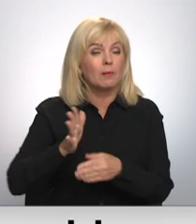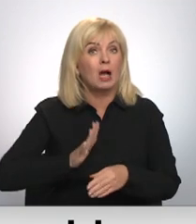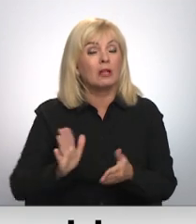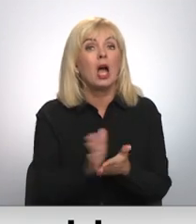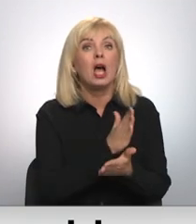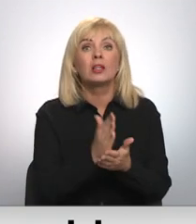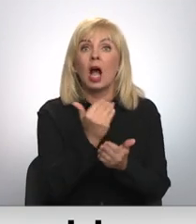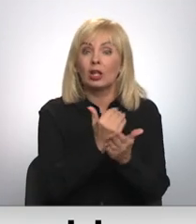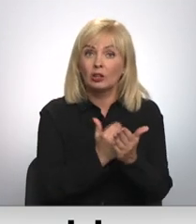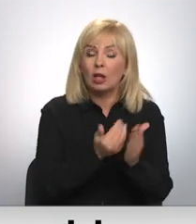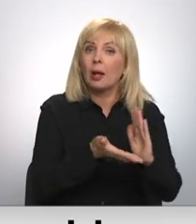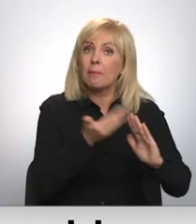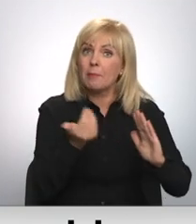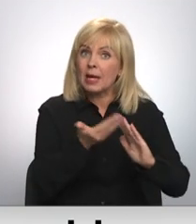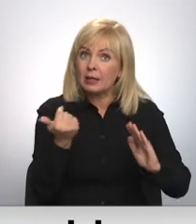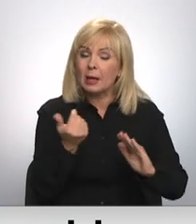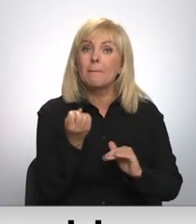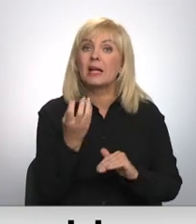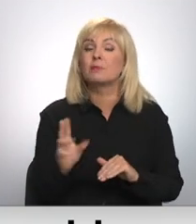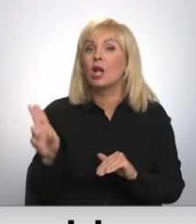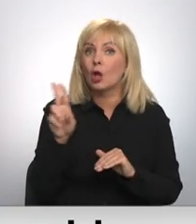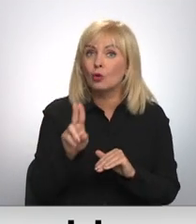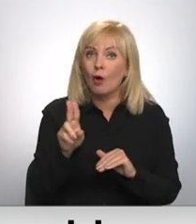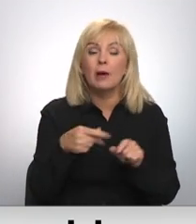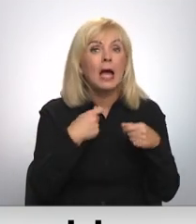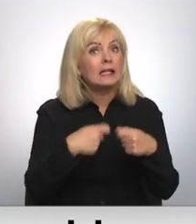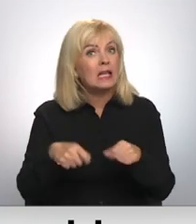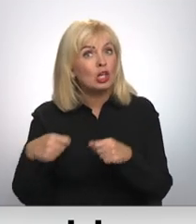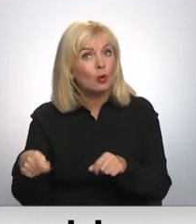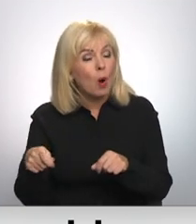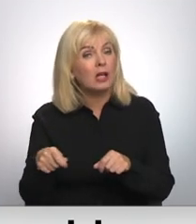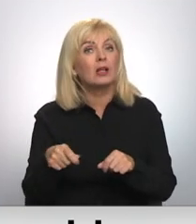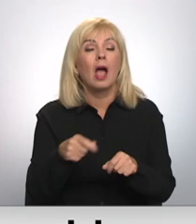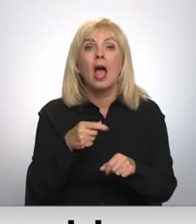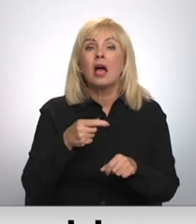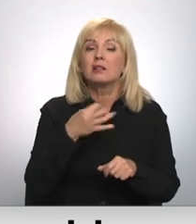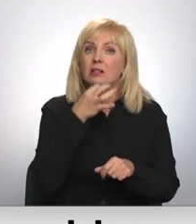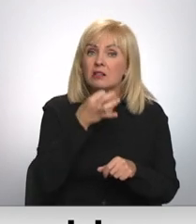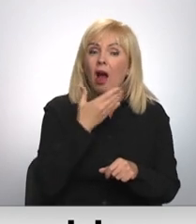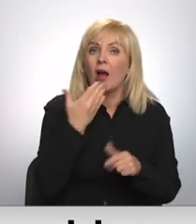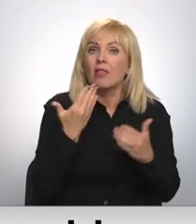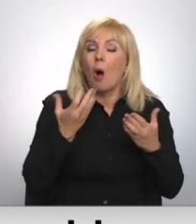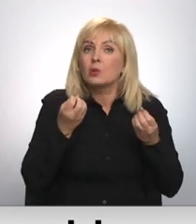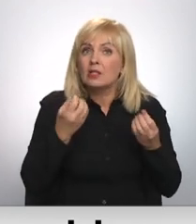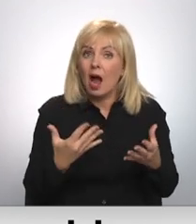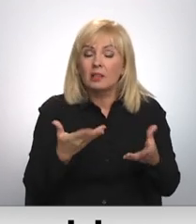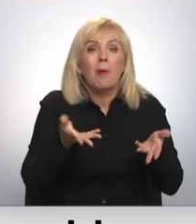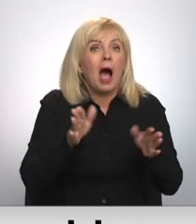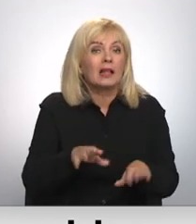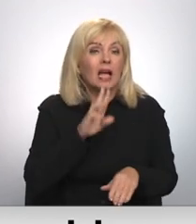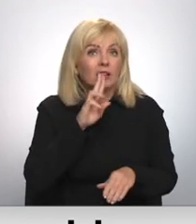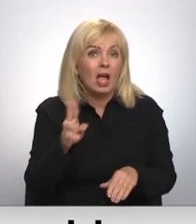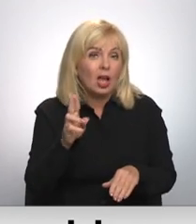daļa noteikumu tiks mīkstināta 15. Novembrī. Tirgotāji norāda, skaidrības vēl nav, taču atlikusi tikai nedēļa. Latvijas